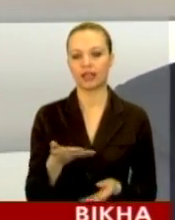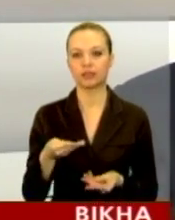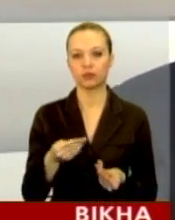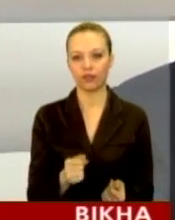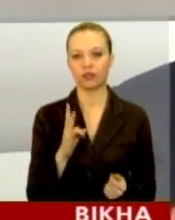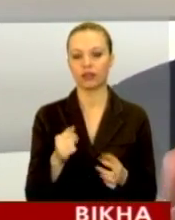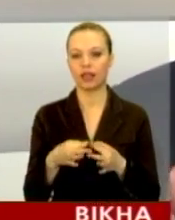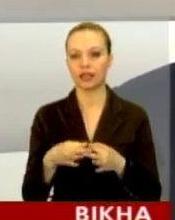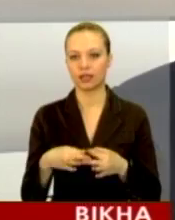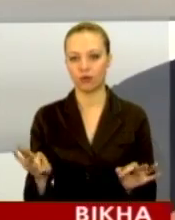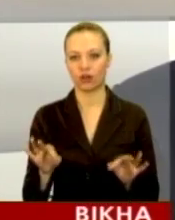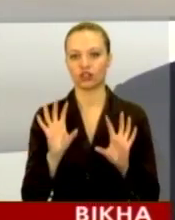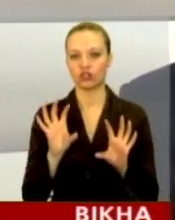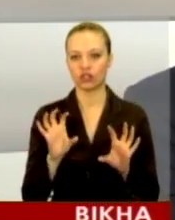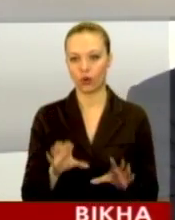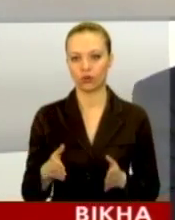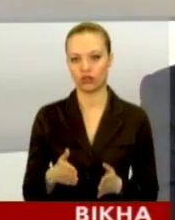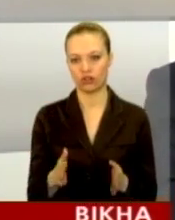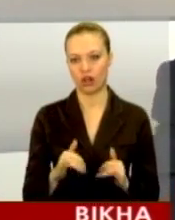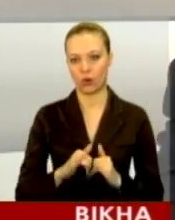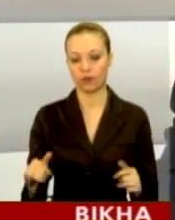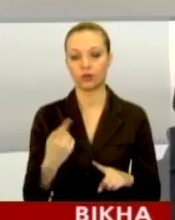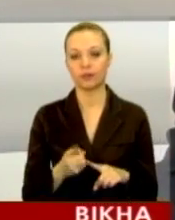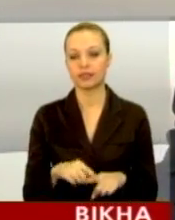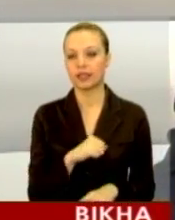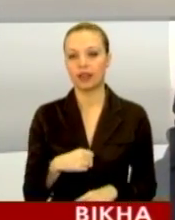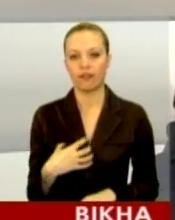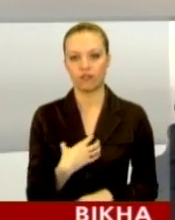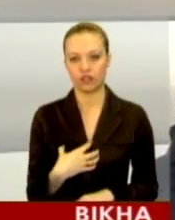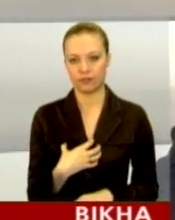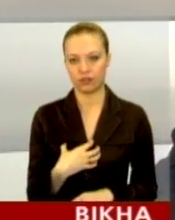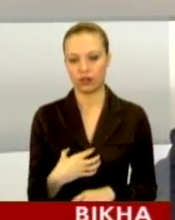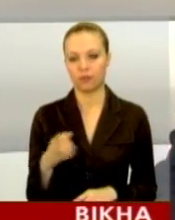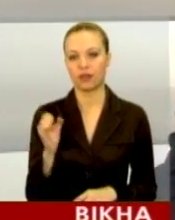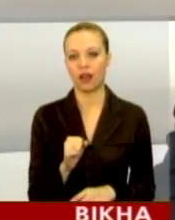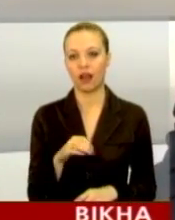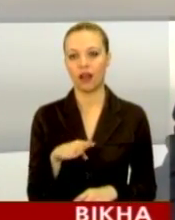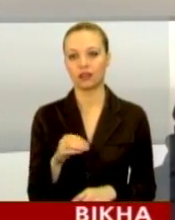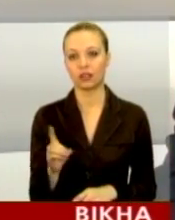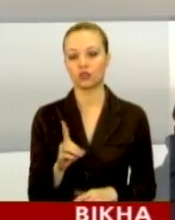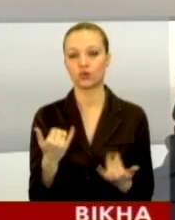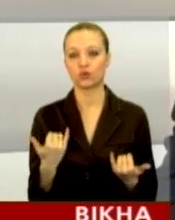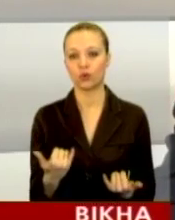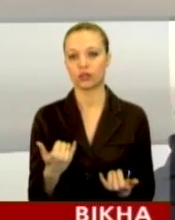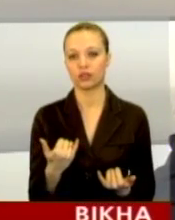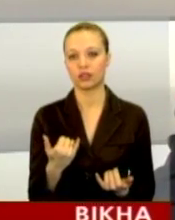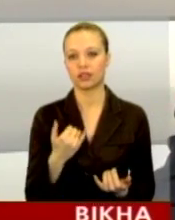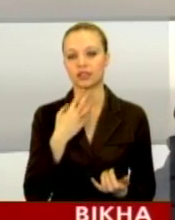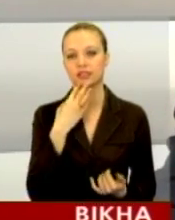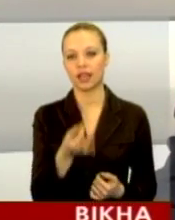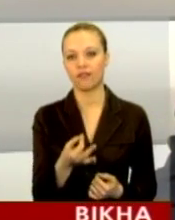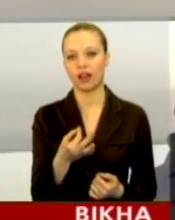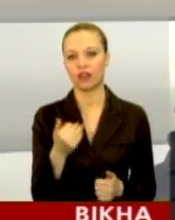на демократичний, законний шлях розвитку. Це найважливіше. А те, що сьогодні, скажімо,